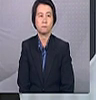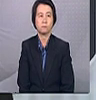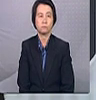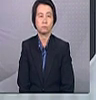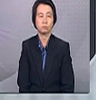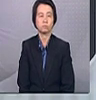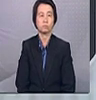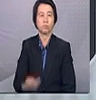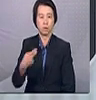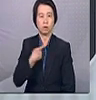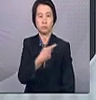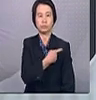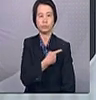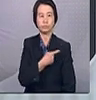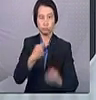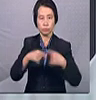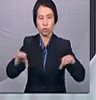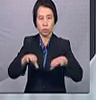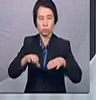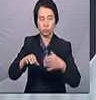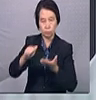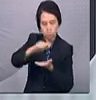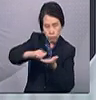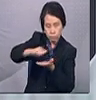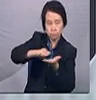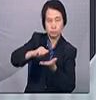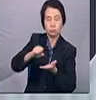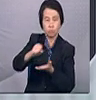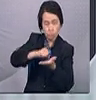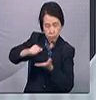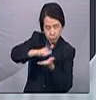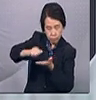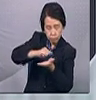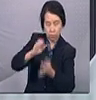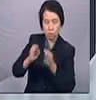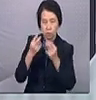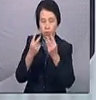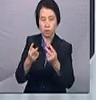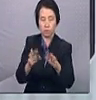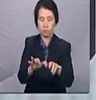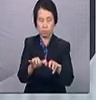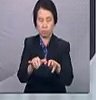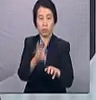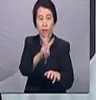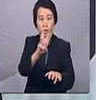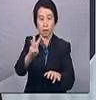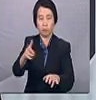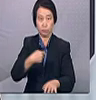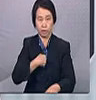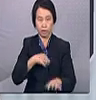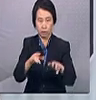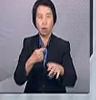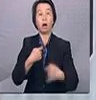Jadi kita masih menjalankan saringan. Contohnya kalau kita lihat dalam laman Sawang saya telah